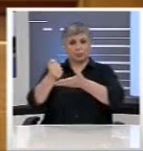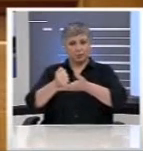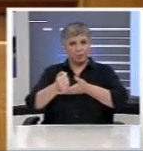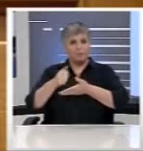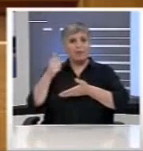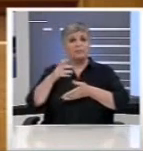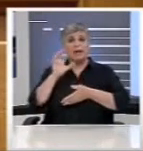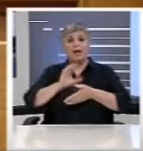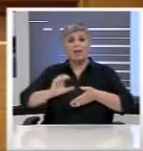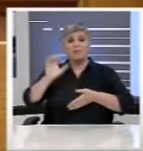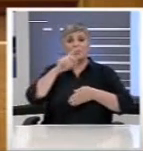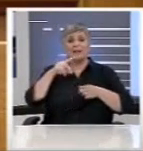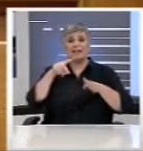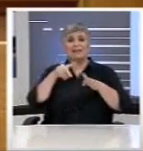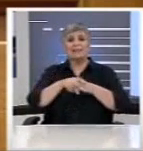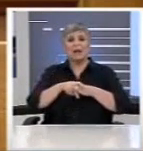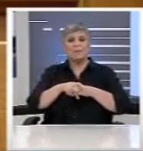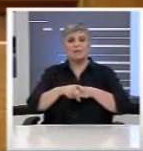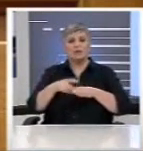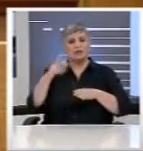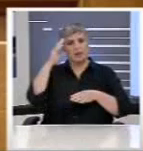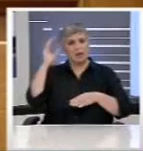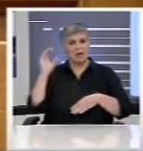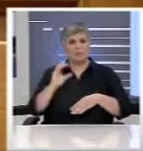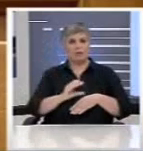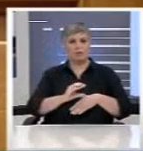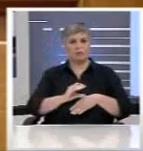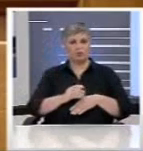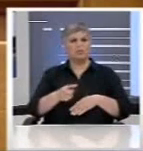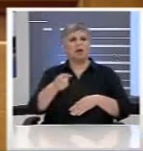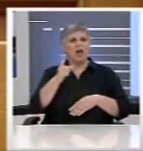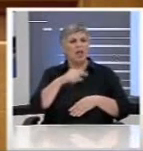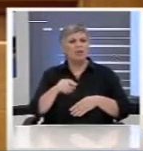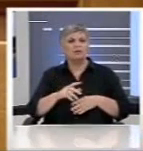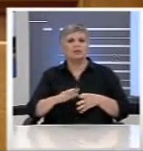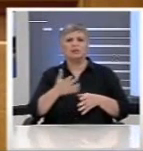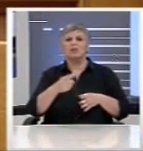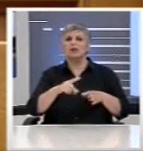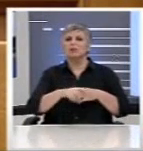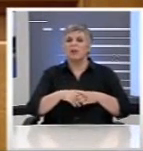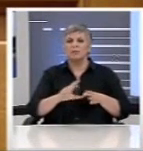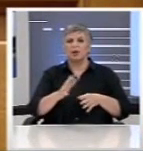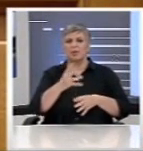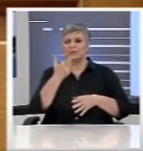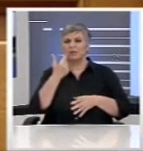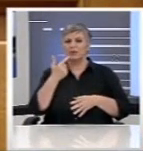Επενδύσεων ως πυλώνα σε αυτή την πλατφόρμα, αλλά και με άλλες αναπτυξιακές τράπεζες χωρών της Ευρωζώνης.